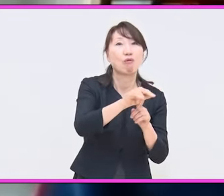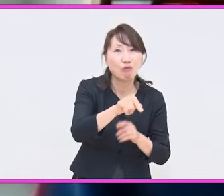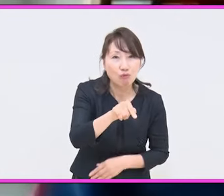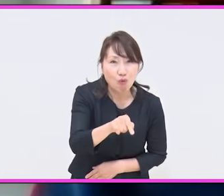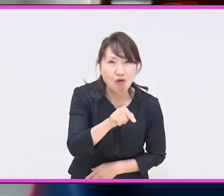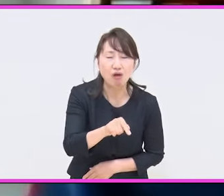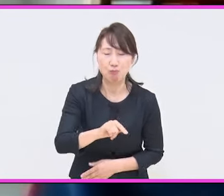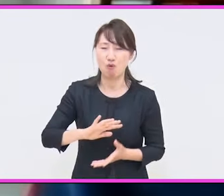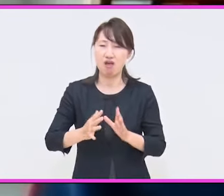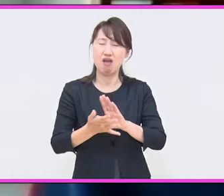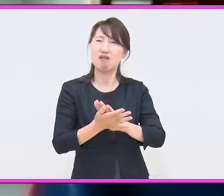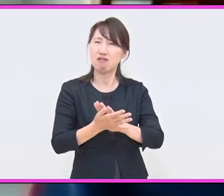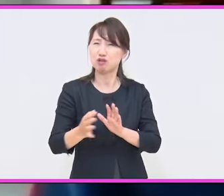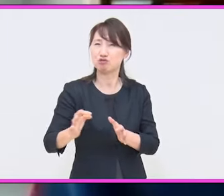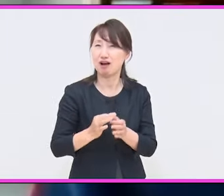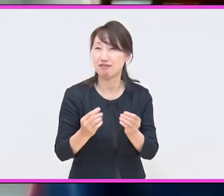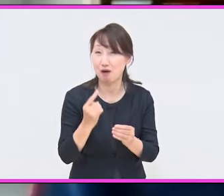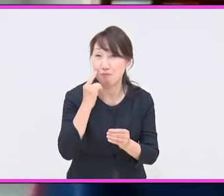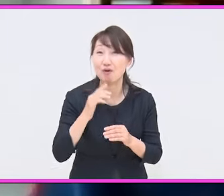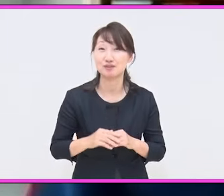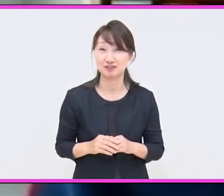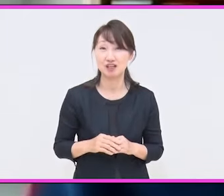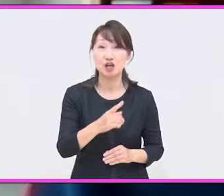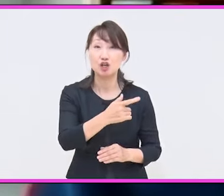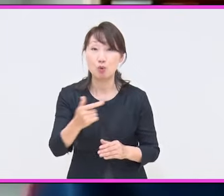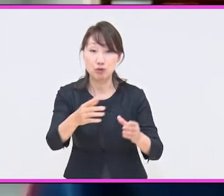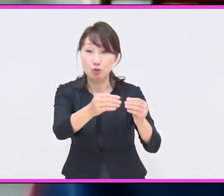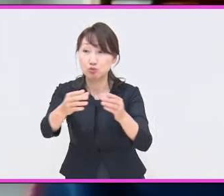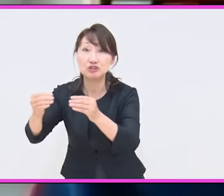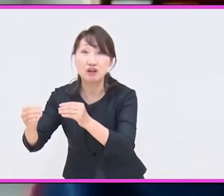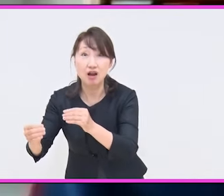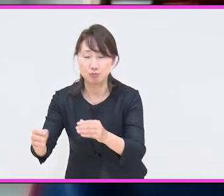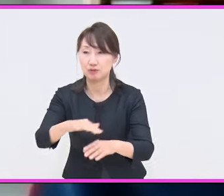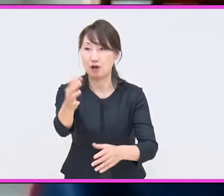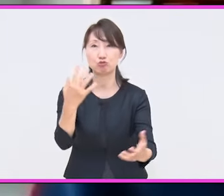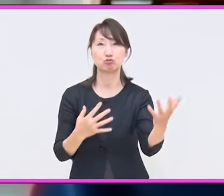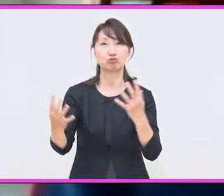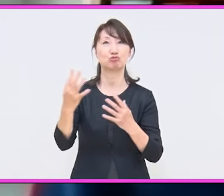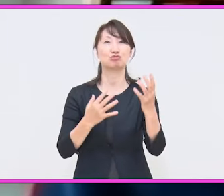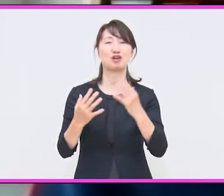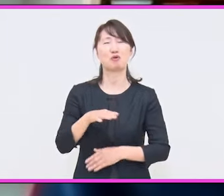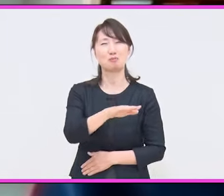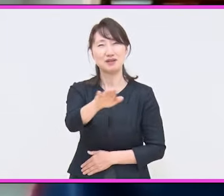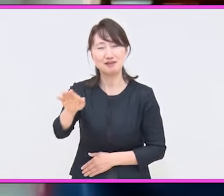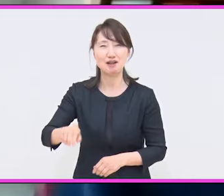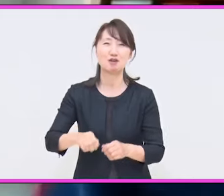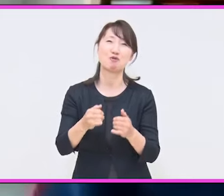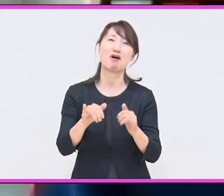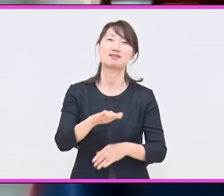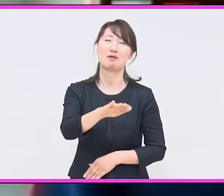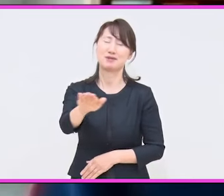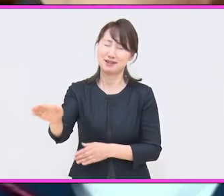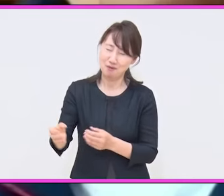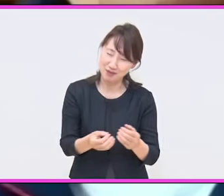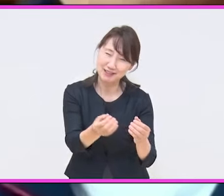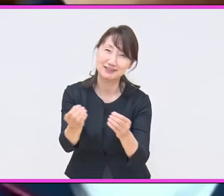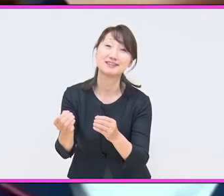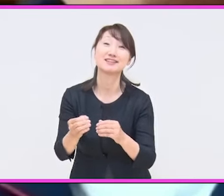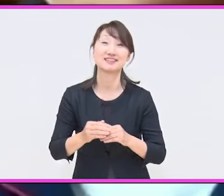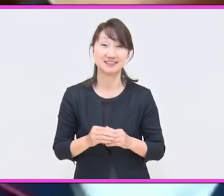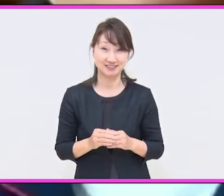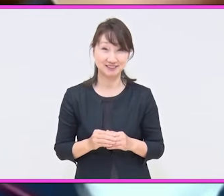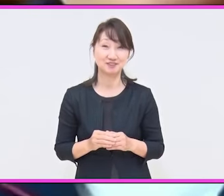because it showed me thatWe may all come from different countries, but we're all